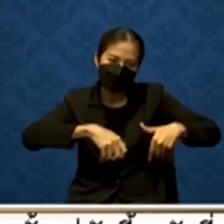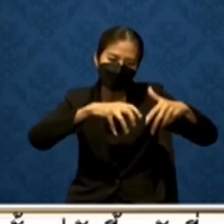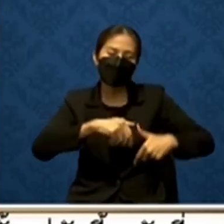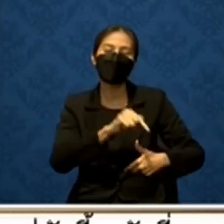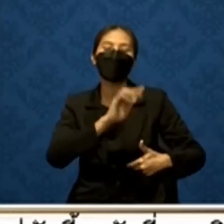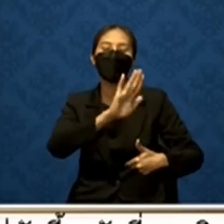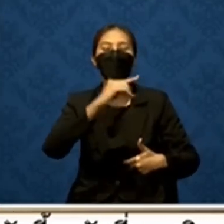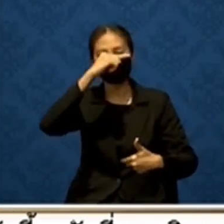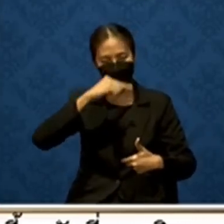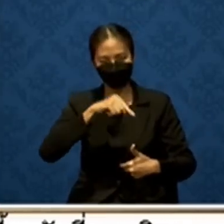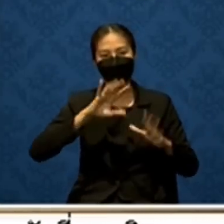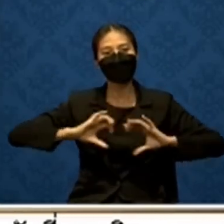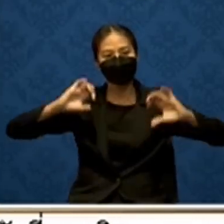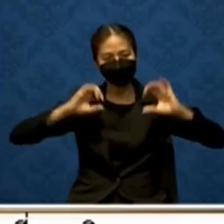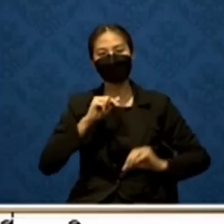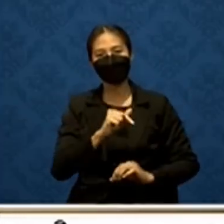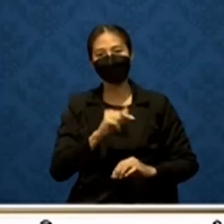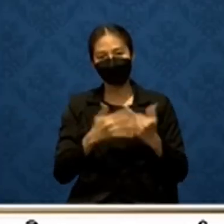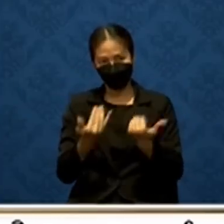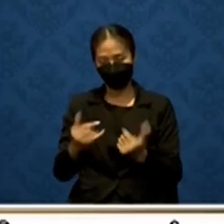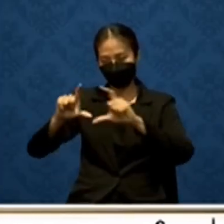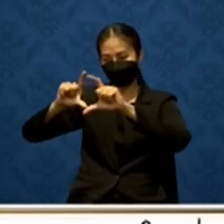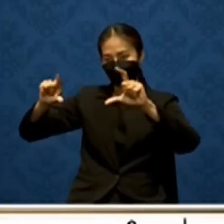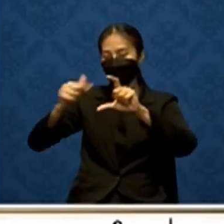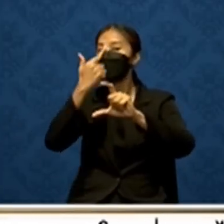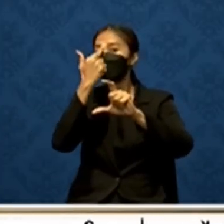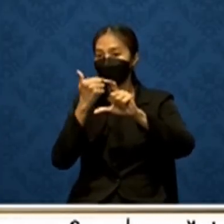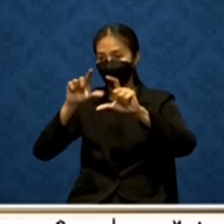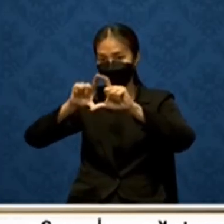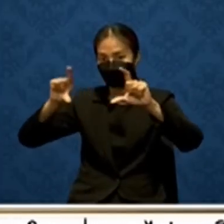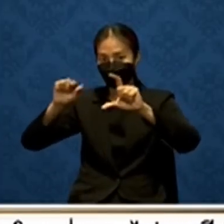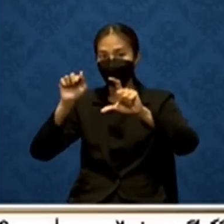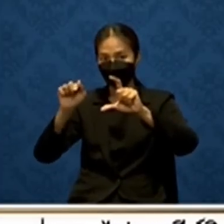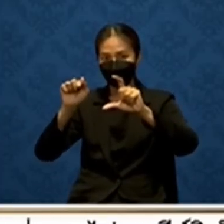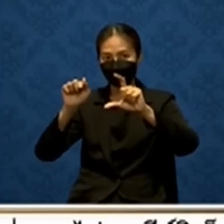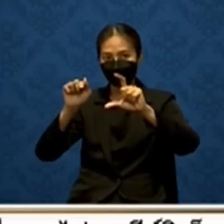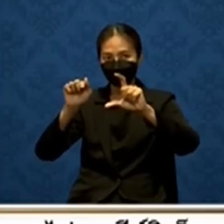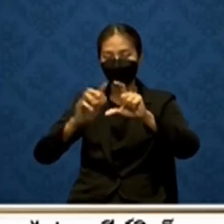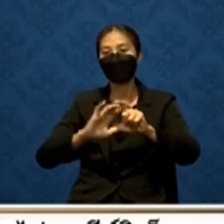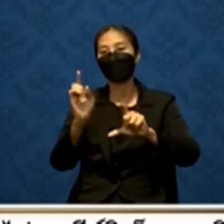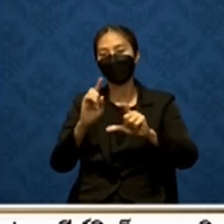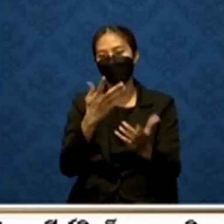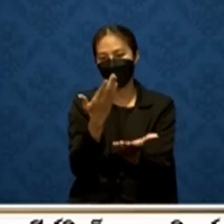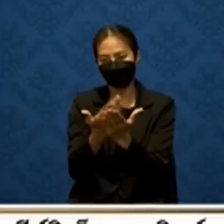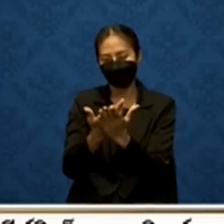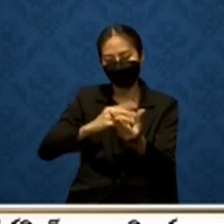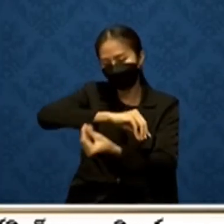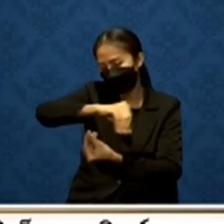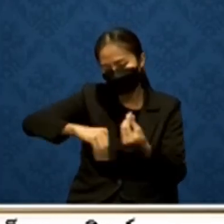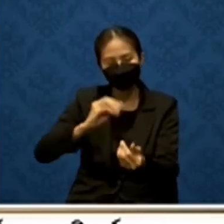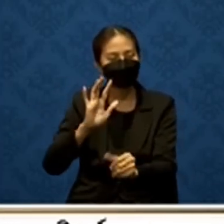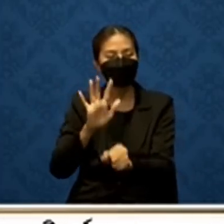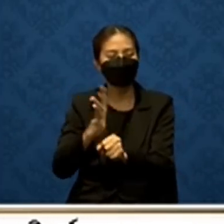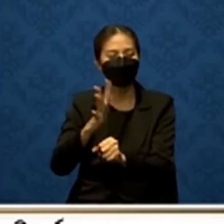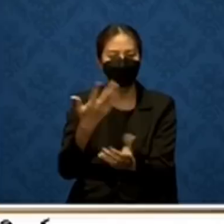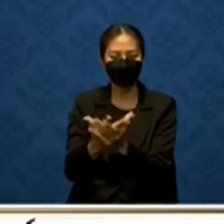ษีสีแดงปองจยความเสี่งก็คือ เมื่อเราลายได้ไม่เพีงพอเราตองกเพ่มเติ